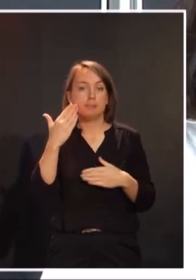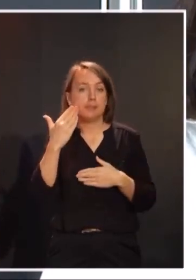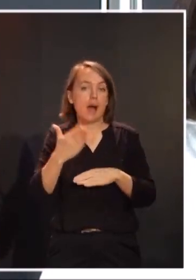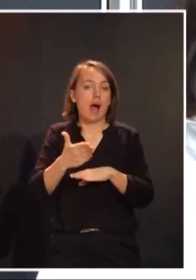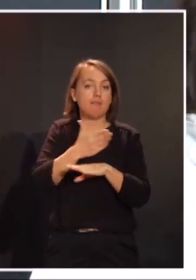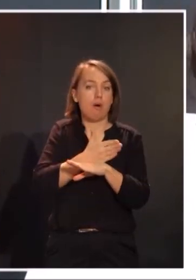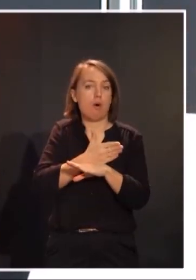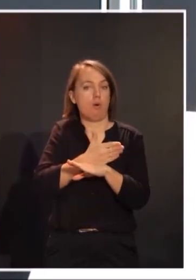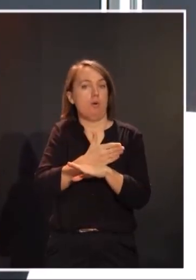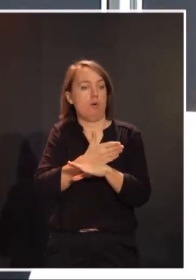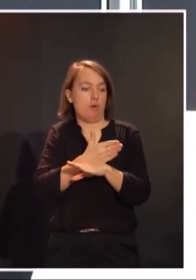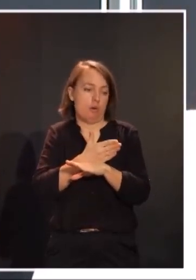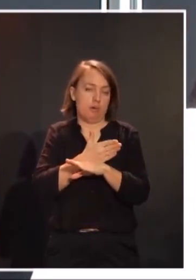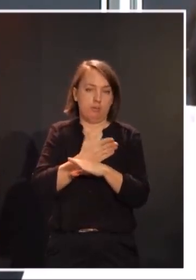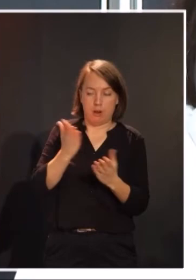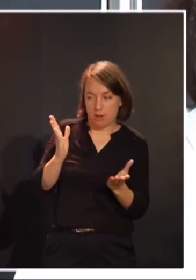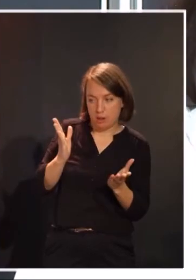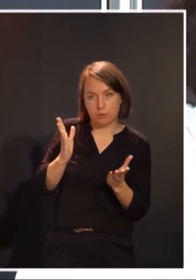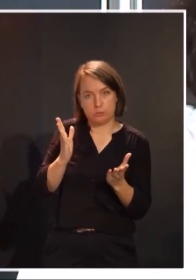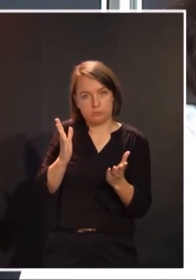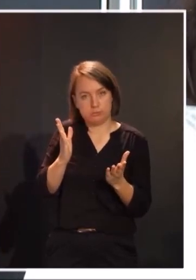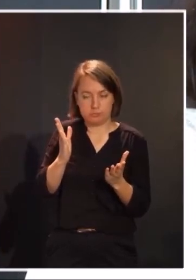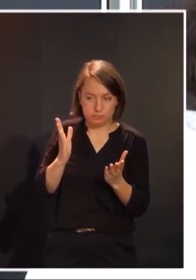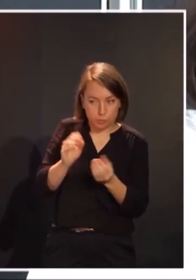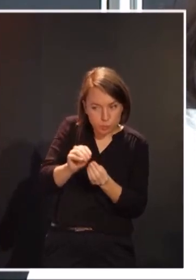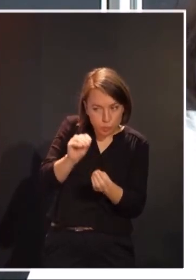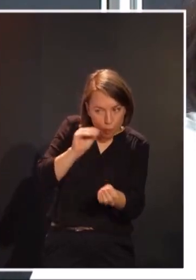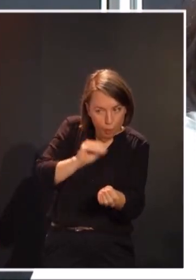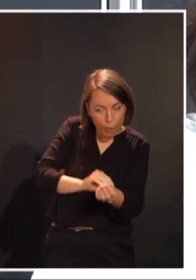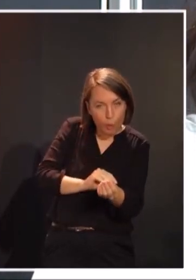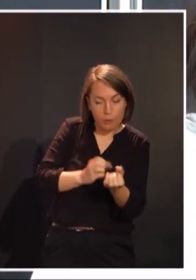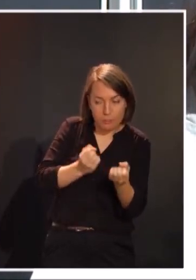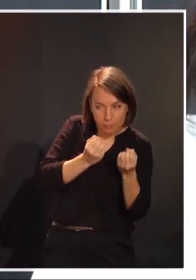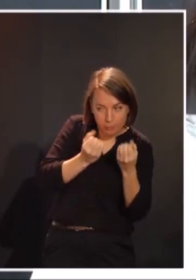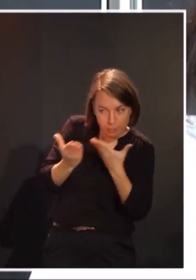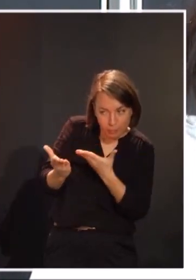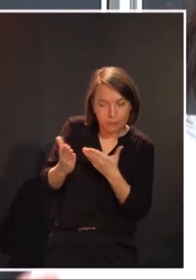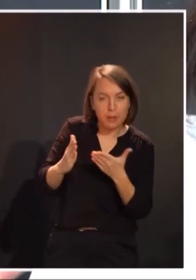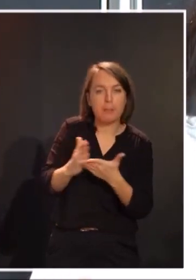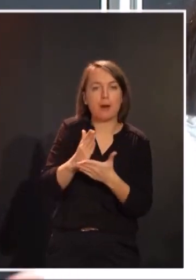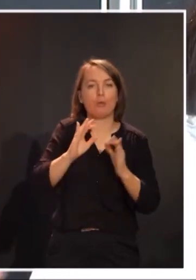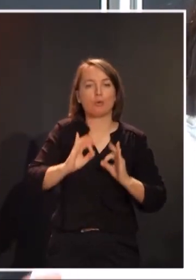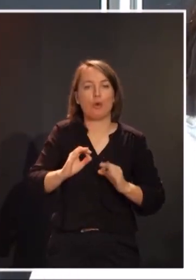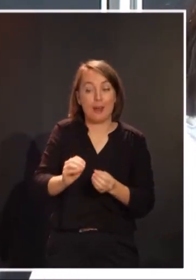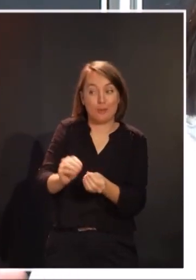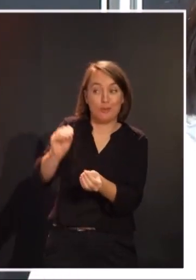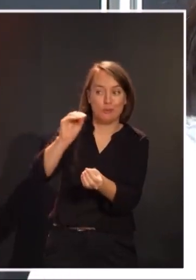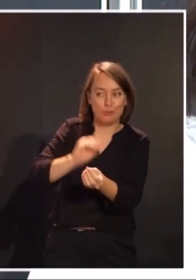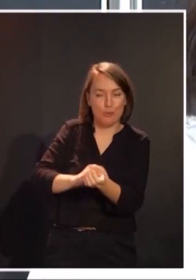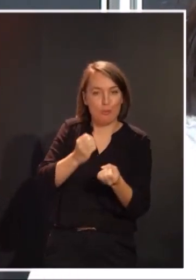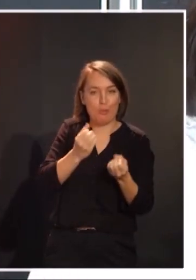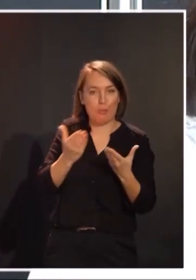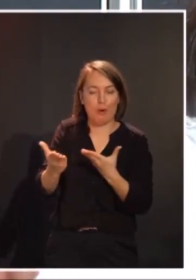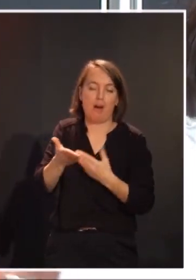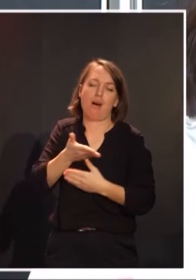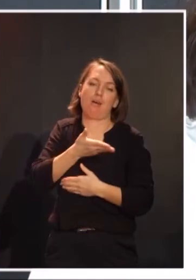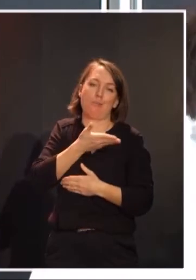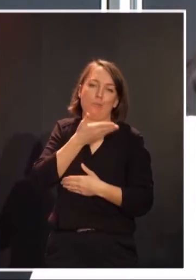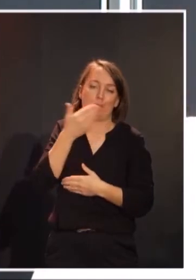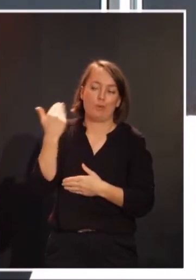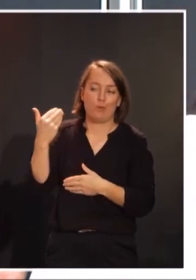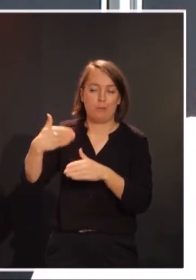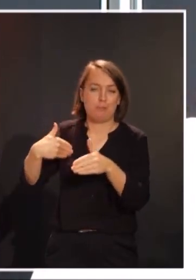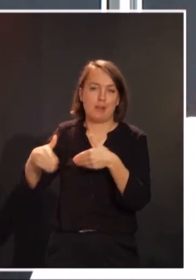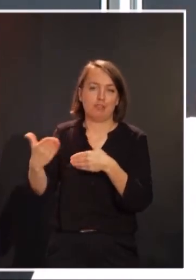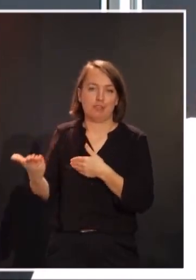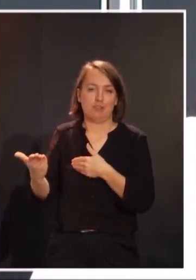été mis en place et introduits précocement dans le parcours scolaire. Hein. On l'a vu effectivement, les différences entre